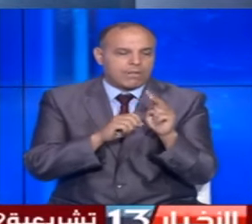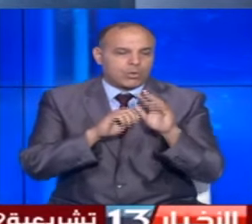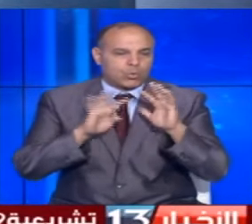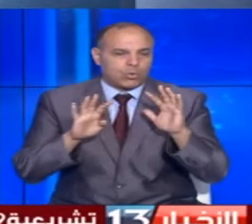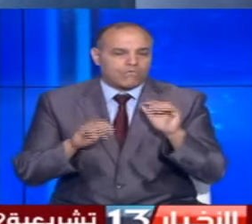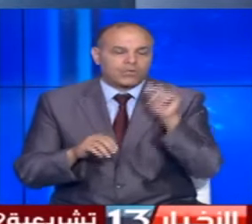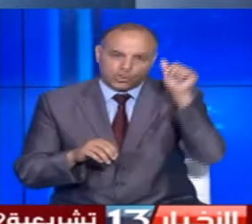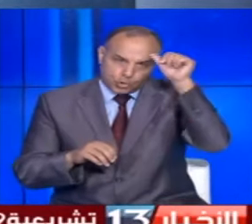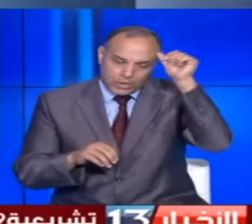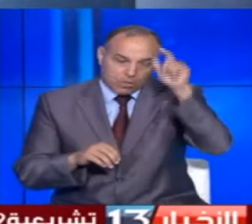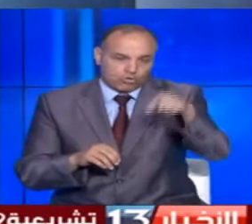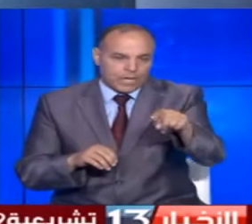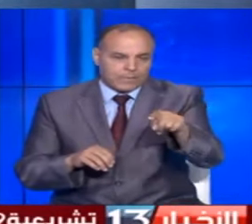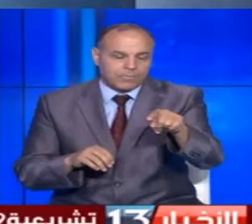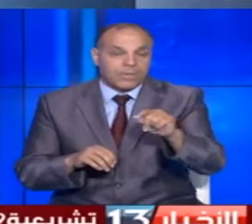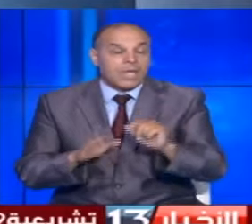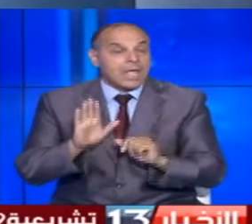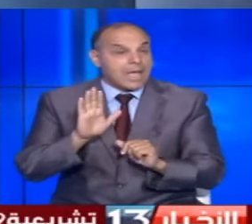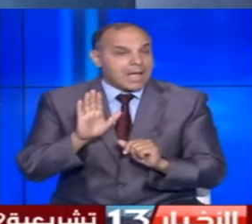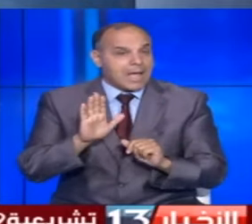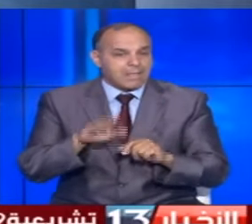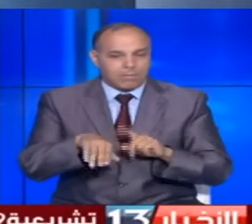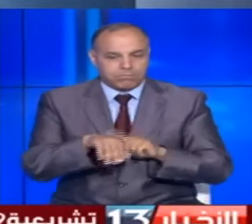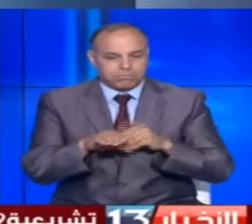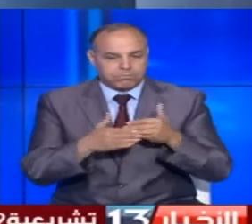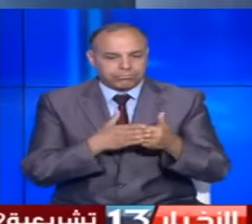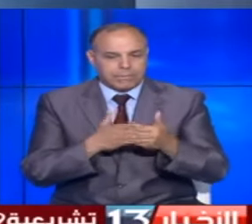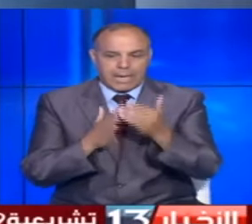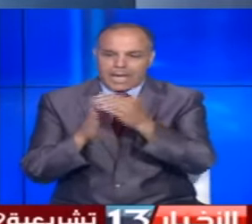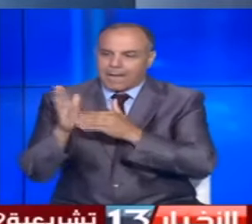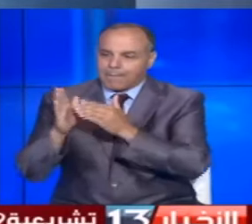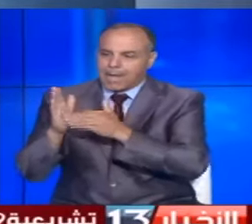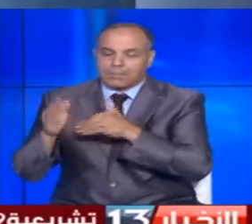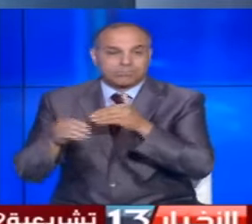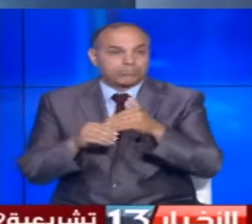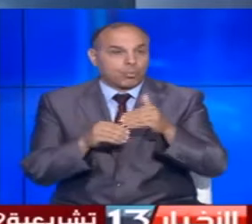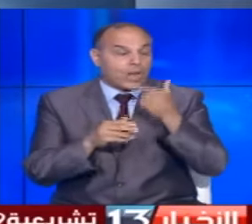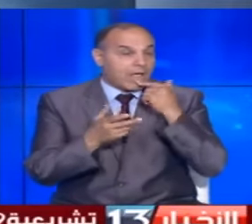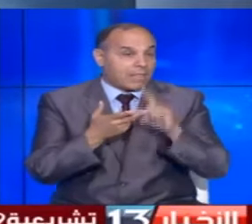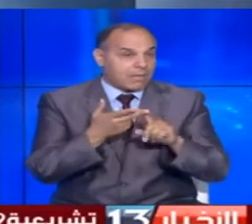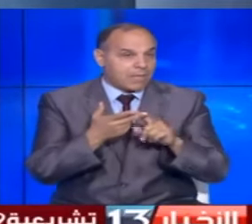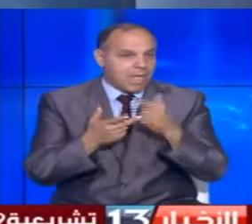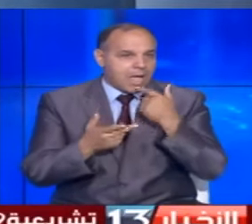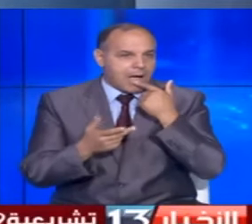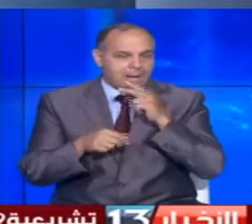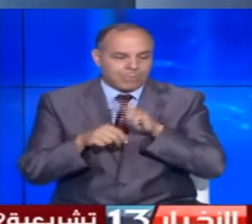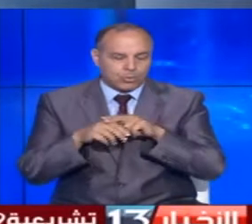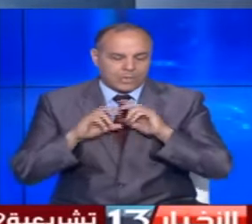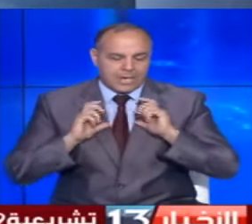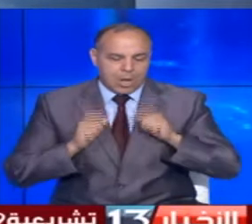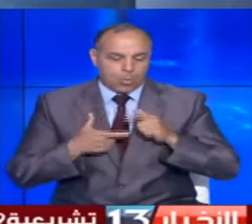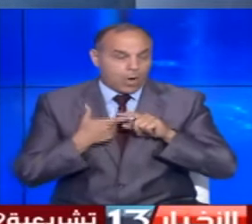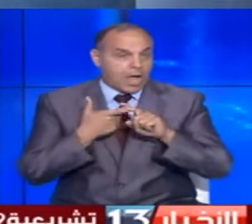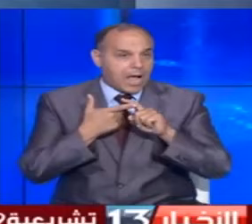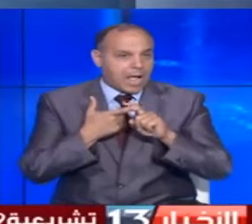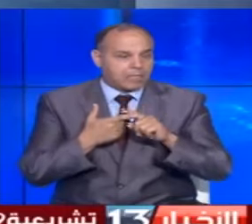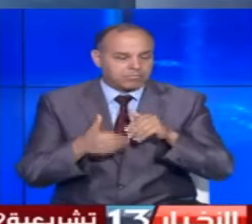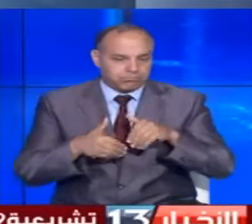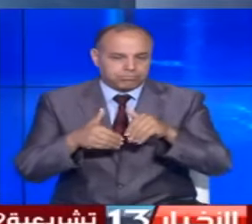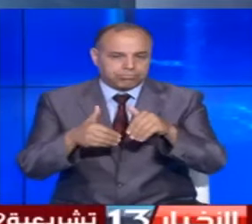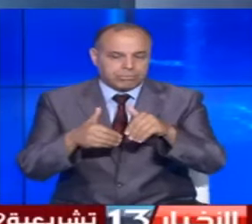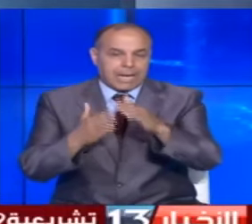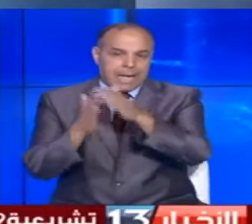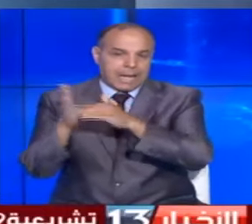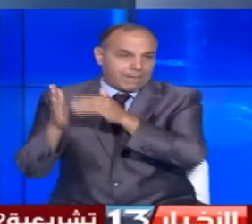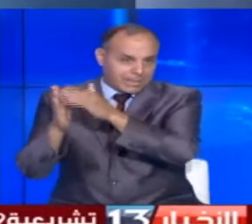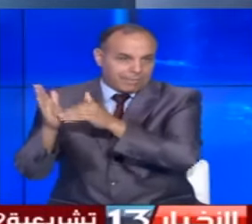من جويليه الجاري وحول اجيال النظر في القائمات المترشحه قال الجربوعي انه سيتم البدء في هذه القائمه